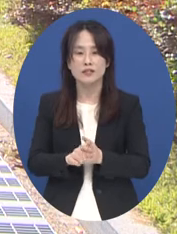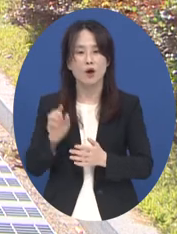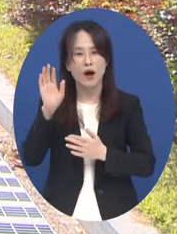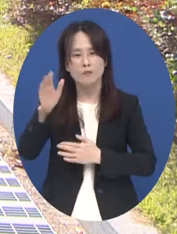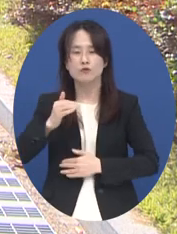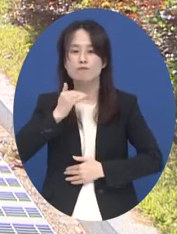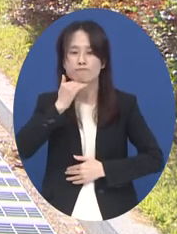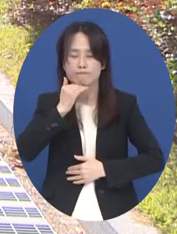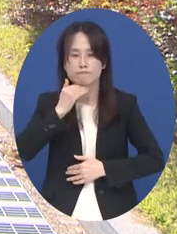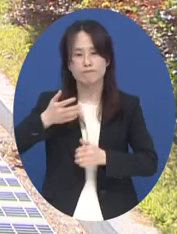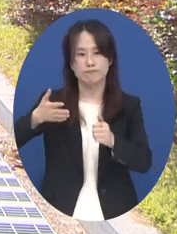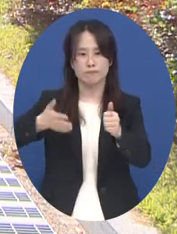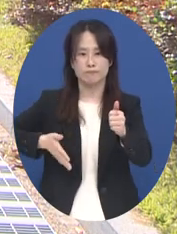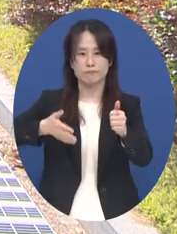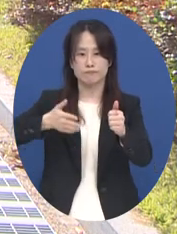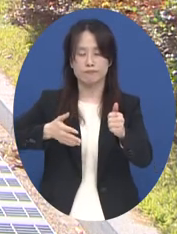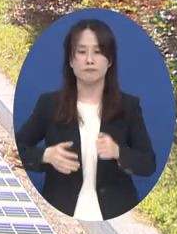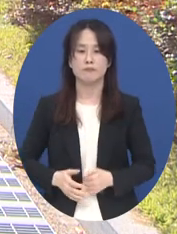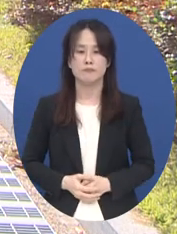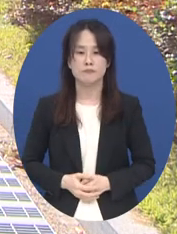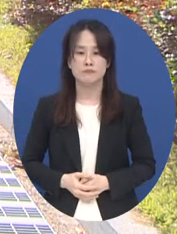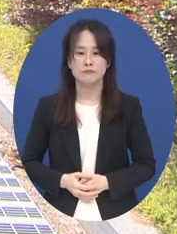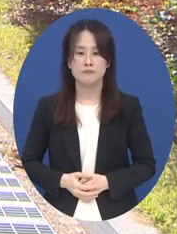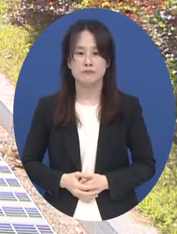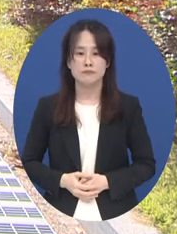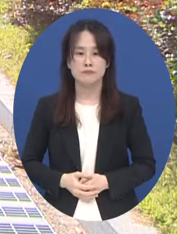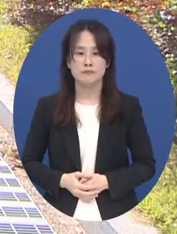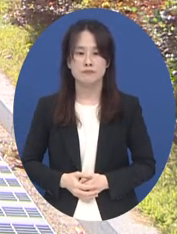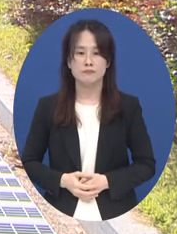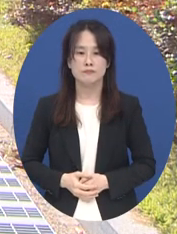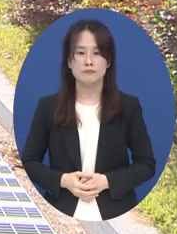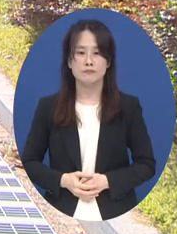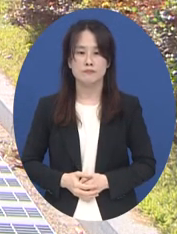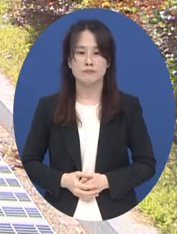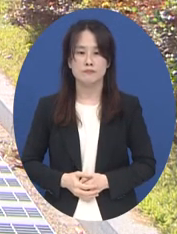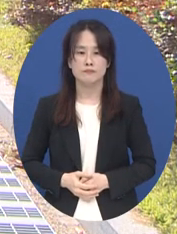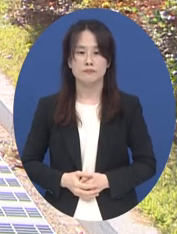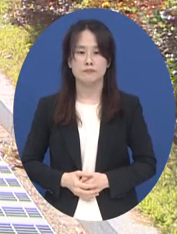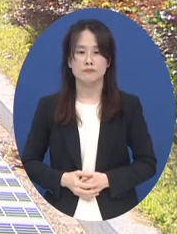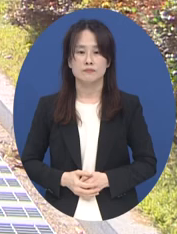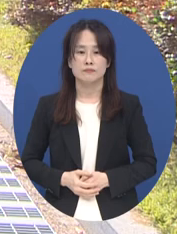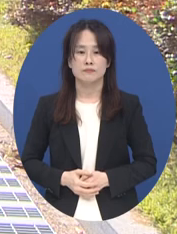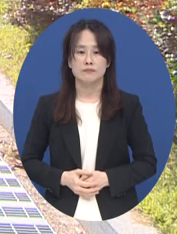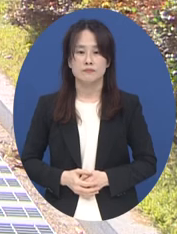역할을 톡톡히 해낼 것으로 기대됩니다. 경기CTV 심층 보도였습니다.